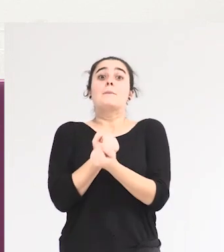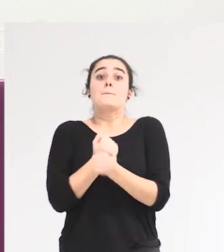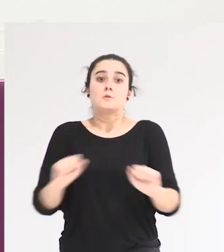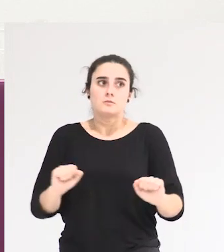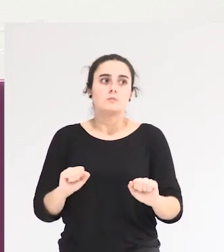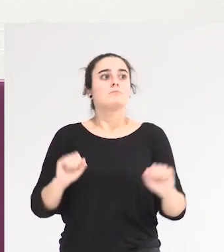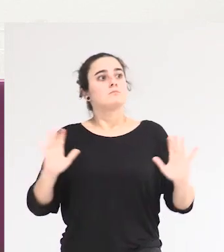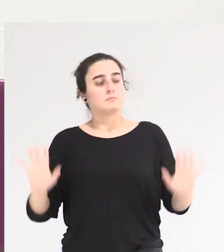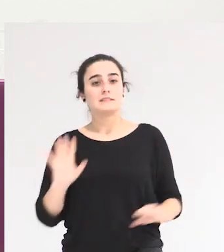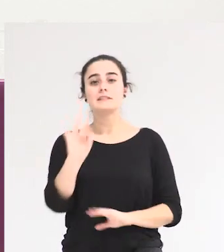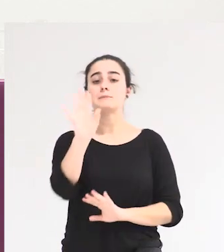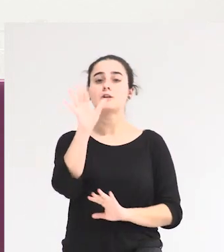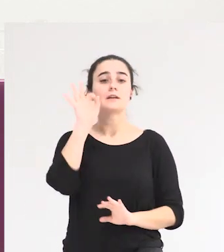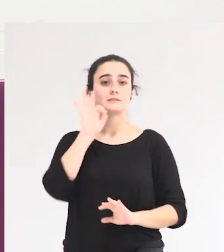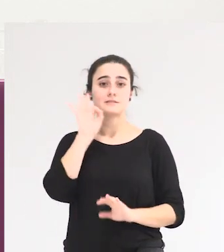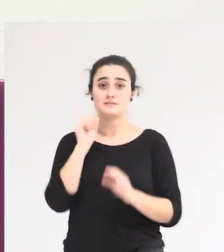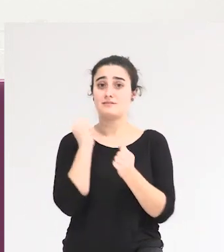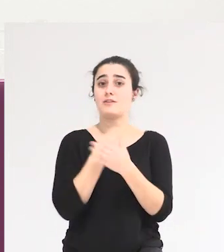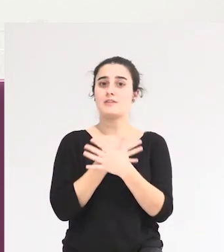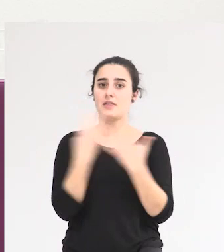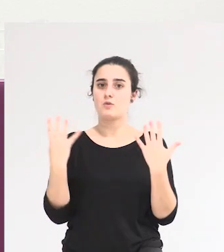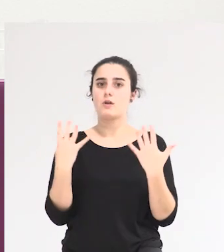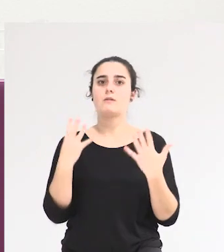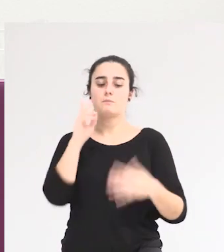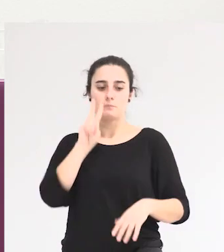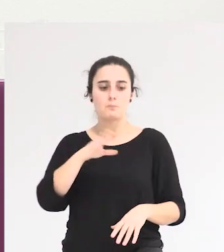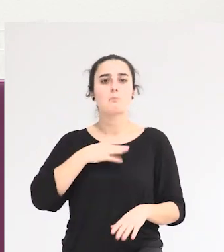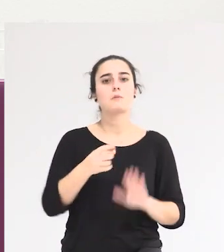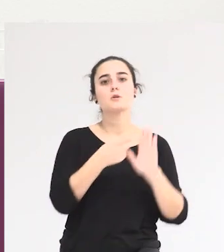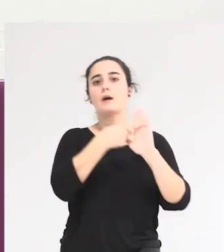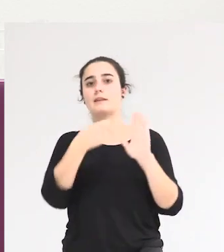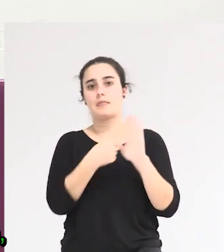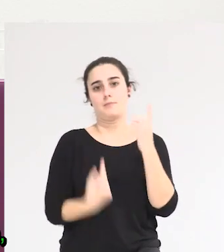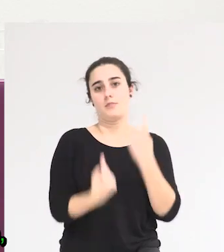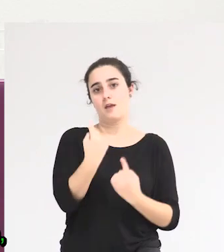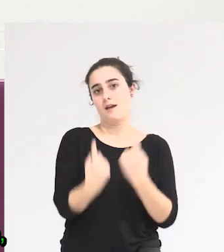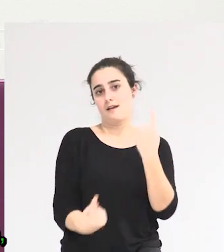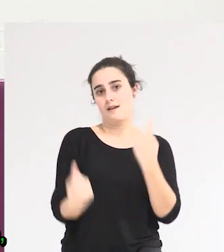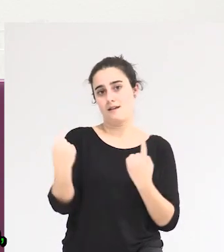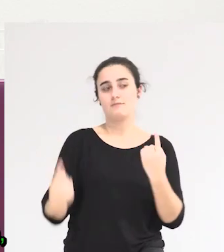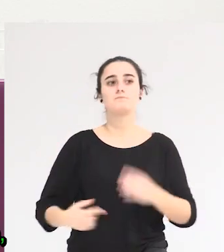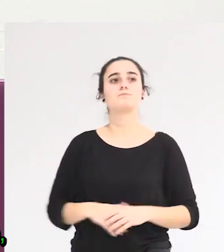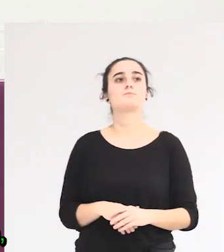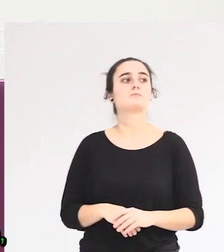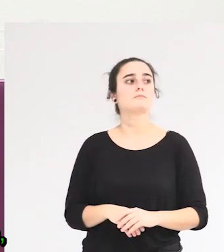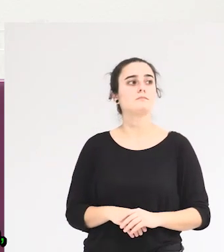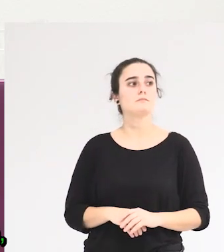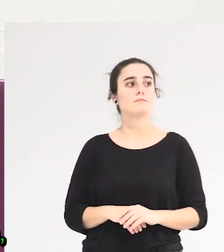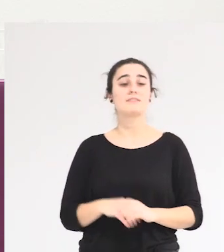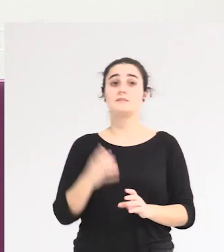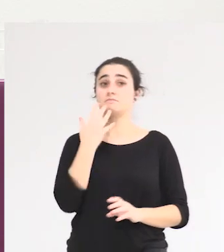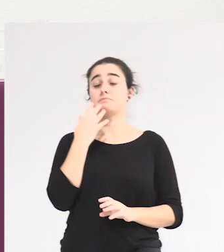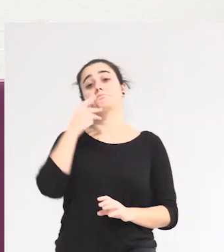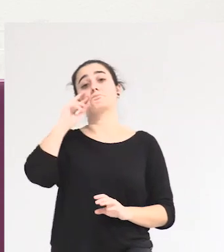ja 19. mendean ikusten ditugu lehenengo salbuespenak, bai? Dena den lehenengo emakume idazlei